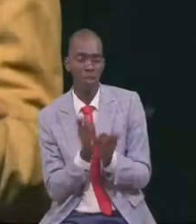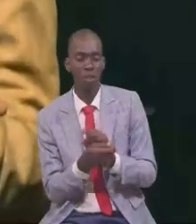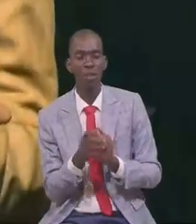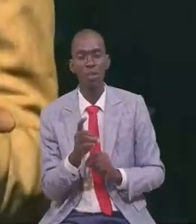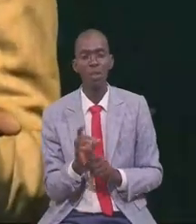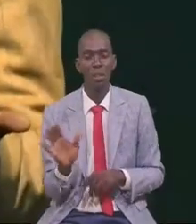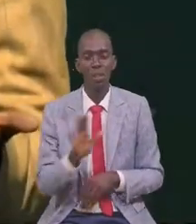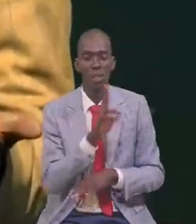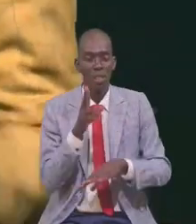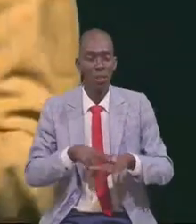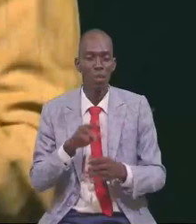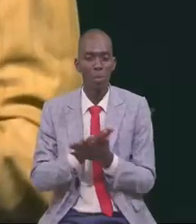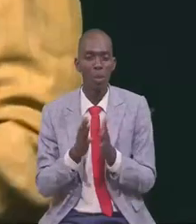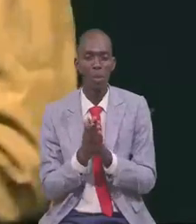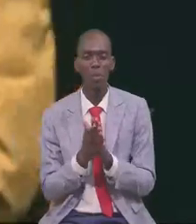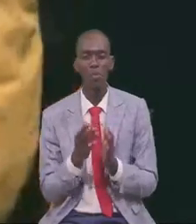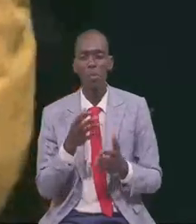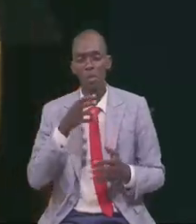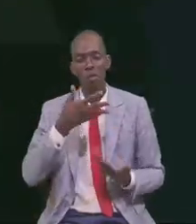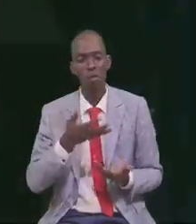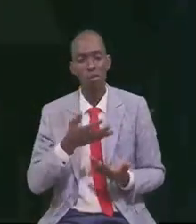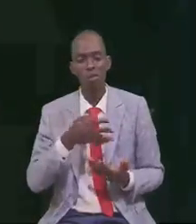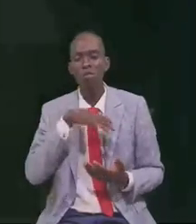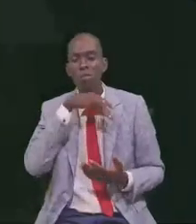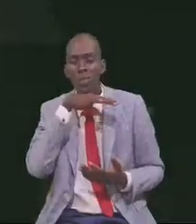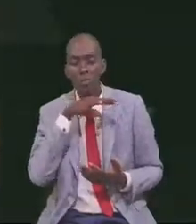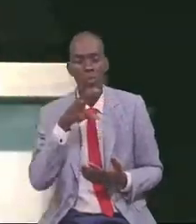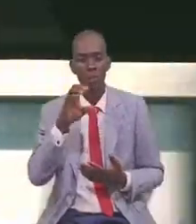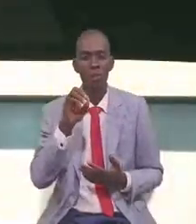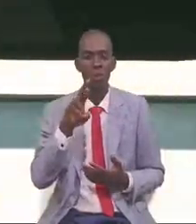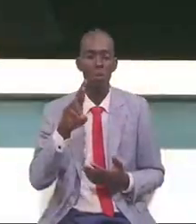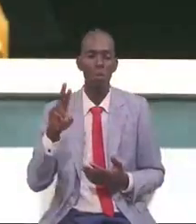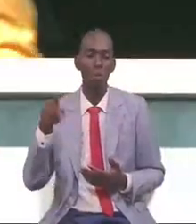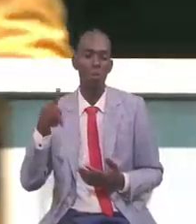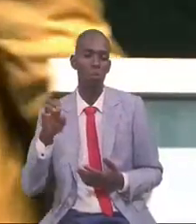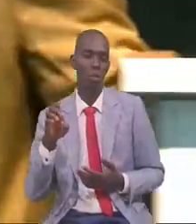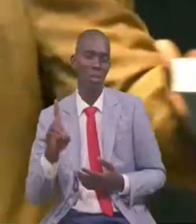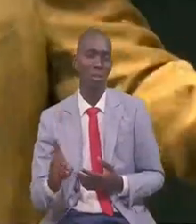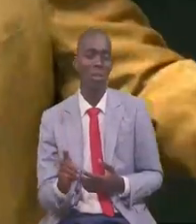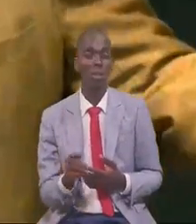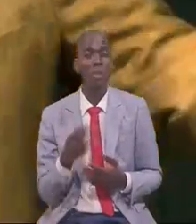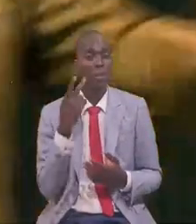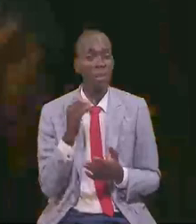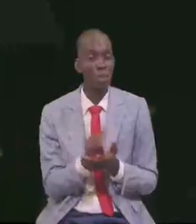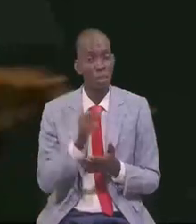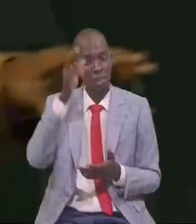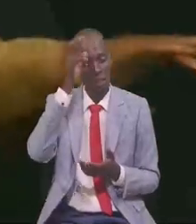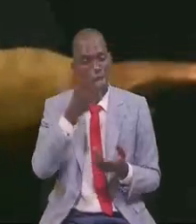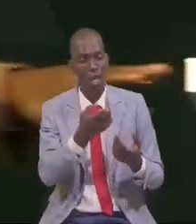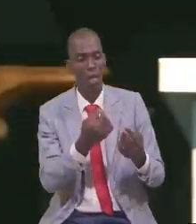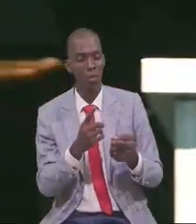corrompu. Leur nature a été corrompue. Satan est venu tenter Ève et